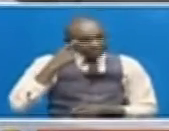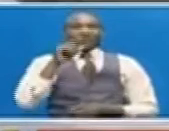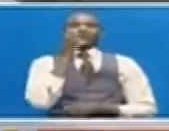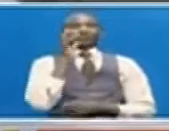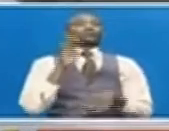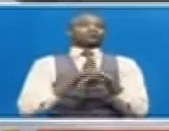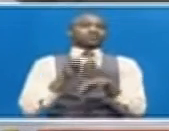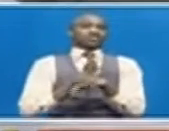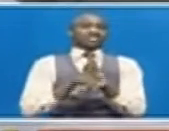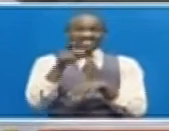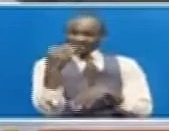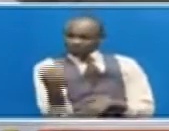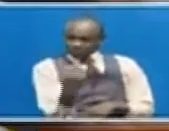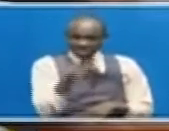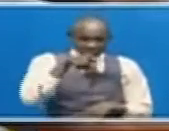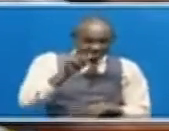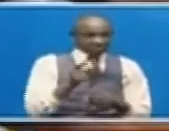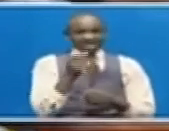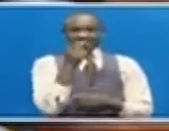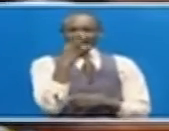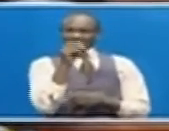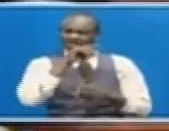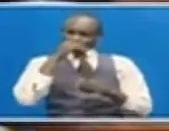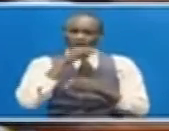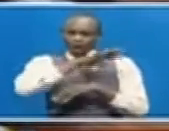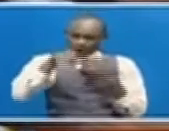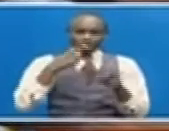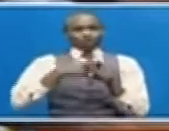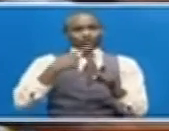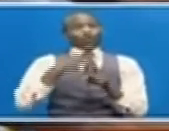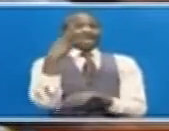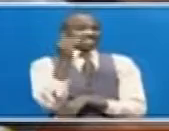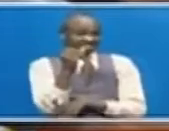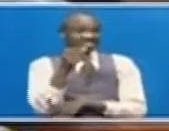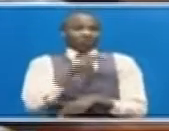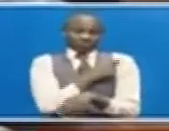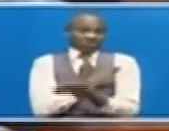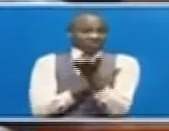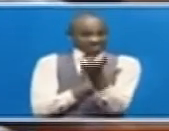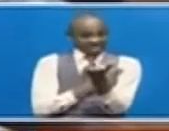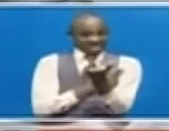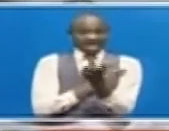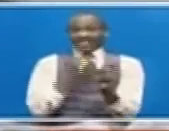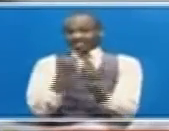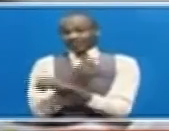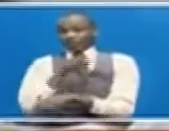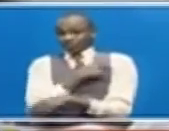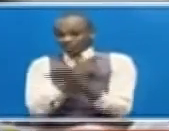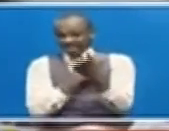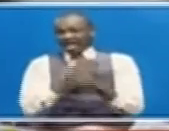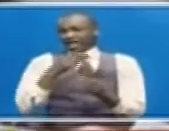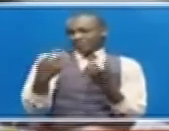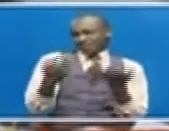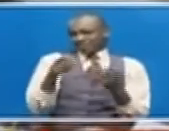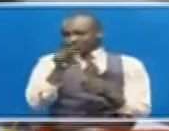matunda watoto Hawa ni baadhi ya 30 wanaopokea matibabu katika hospitali hii na ile ya runyenjes Wengi wakiwa